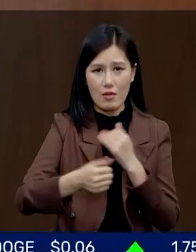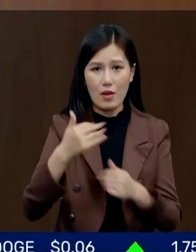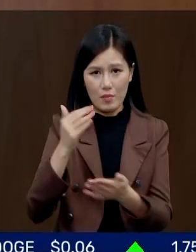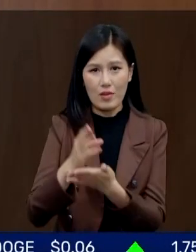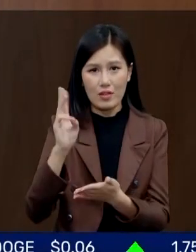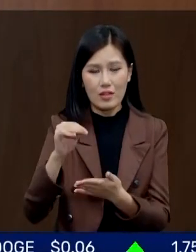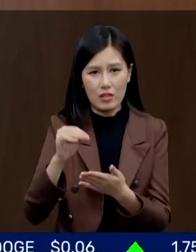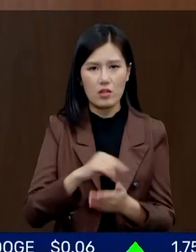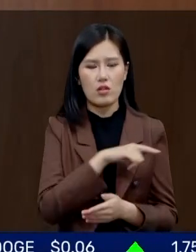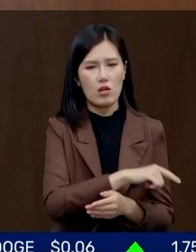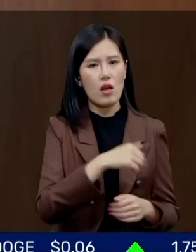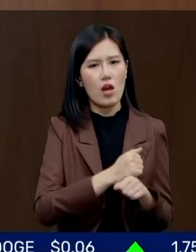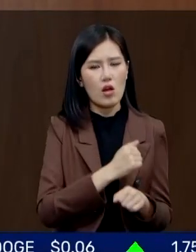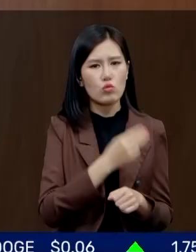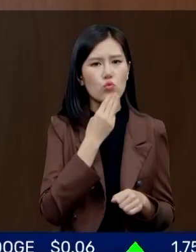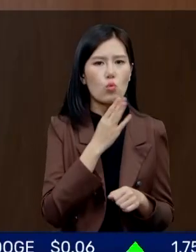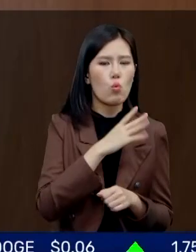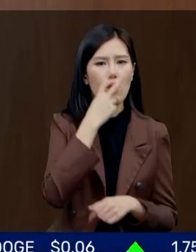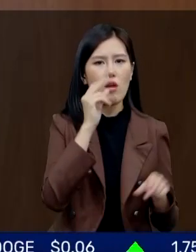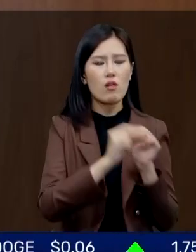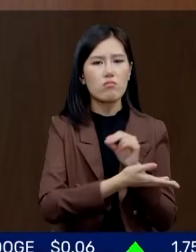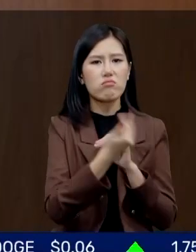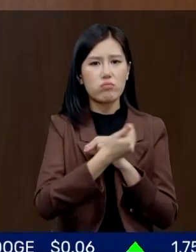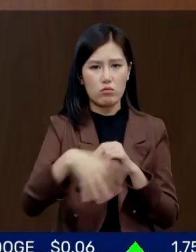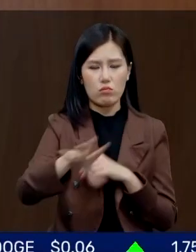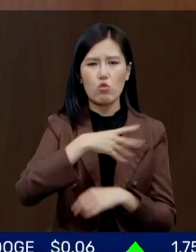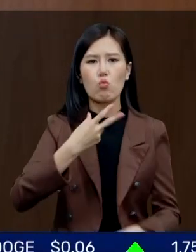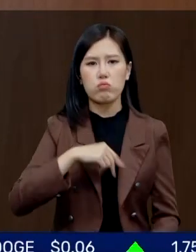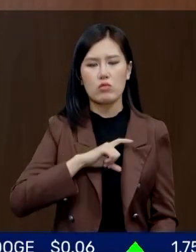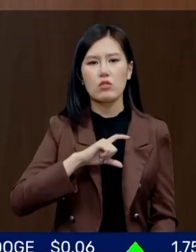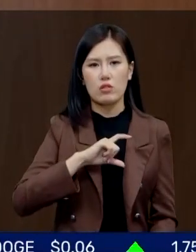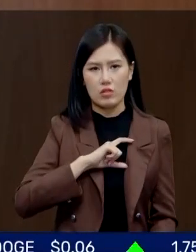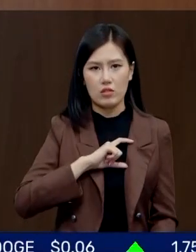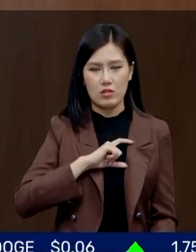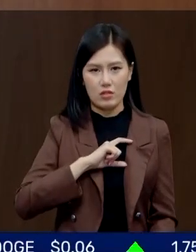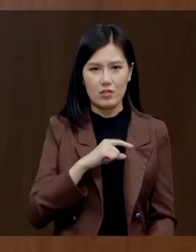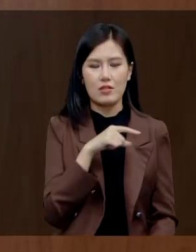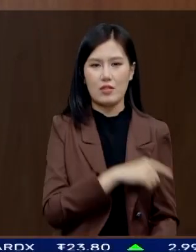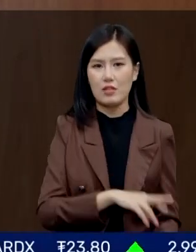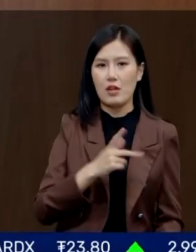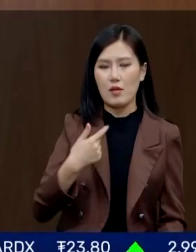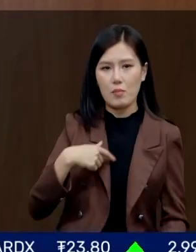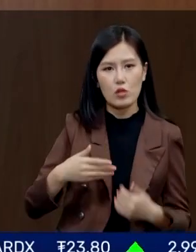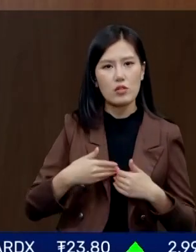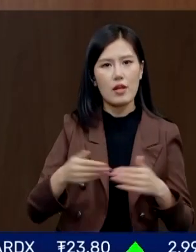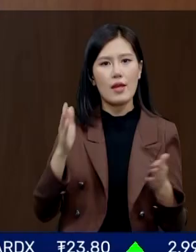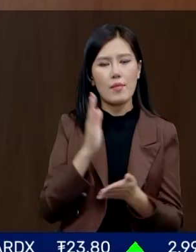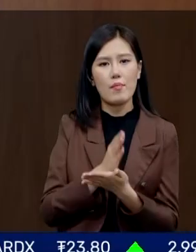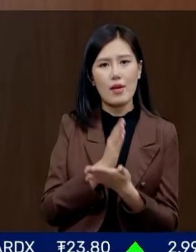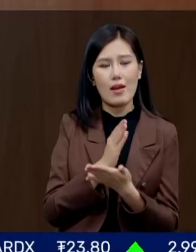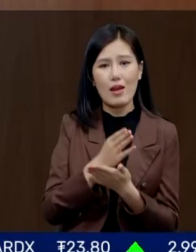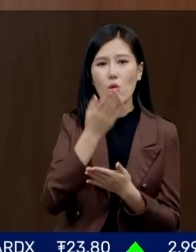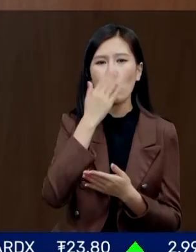тод байдлыг шаардах хүрэхтэй. Гэтэл ил тод байх хэвээр газар наа бид нар ил тод байгаамаа гэд дүр эсгсэн байдлаар өөрт ашигтай